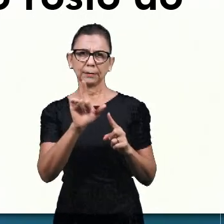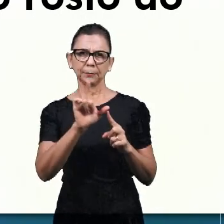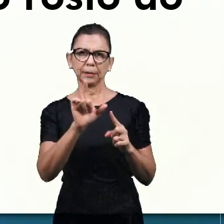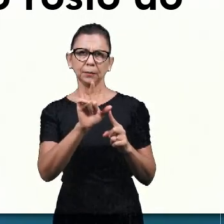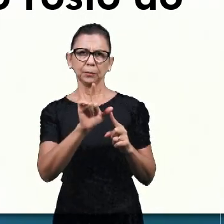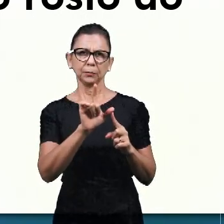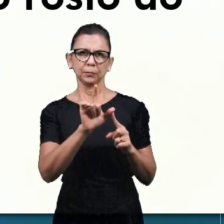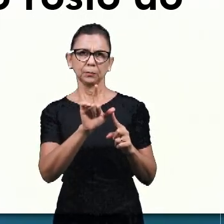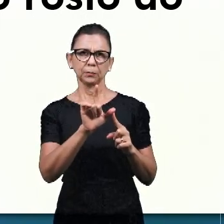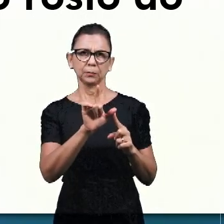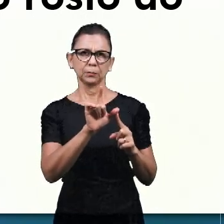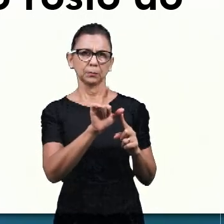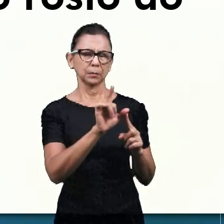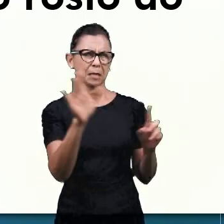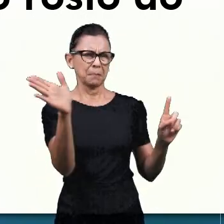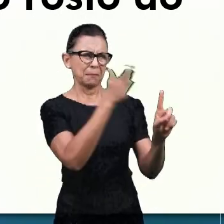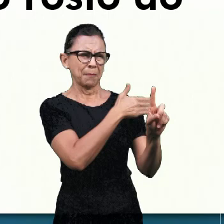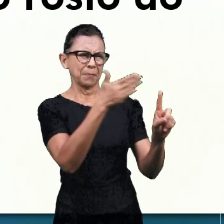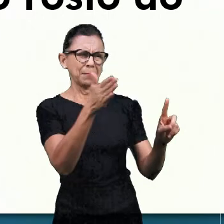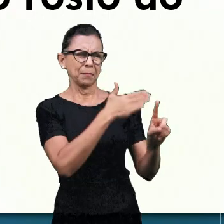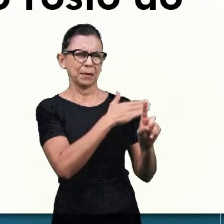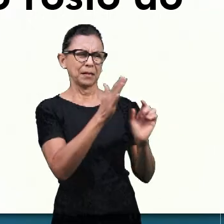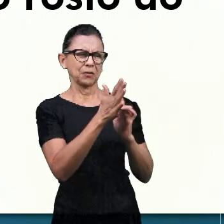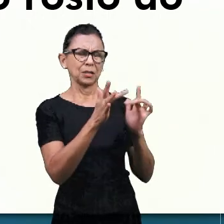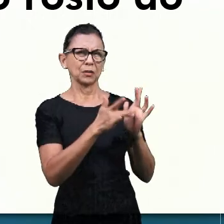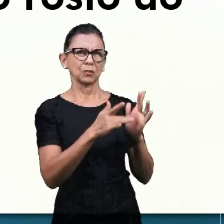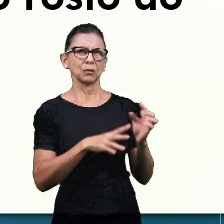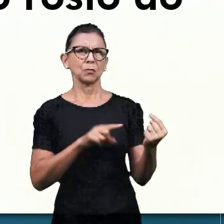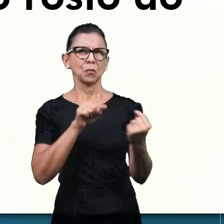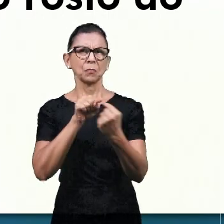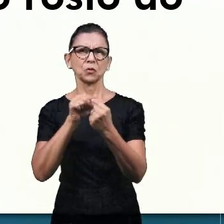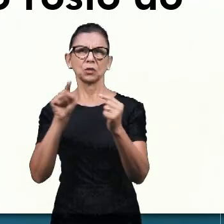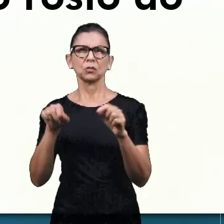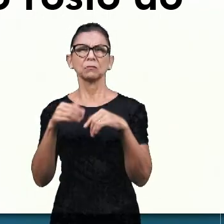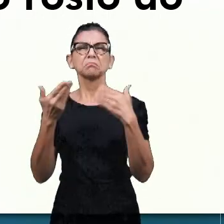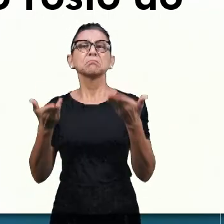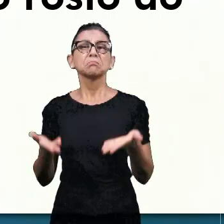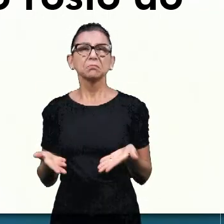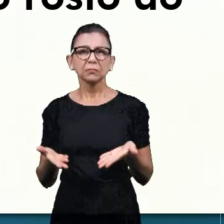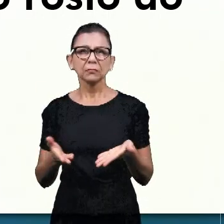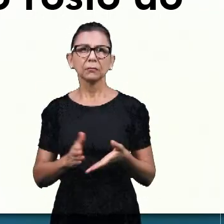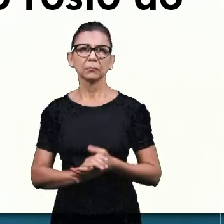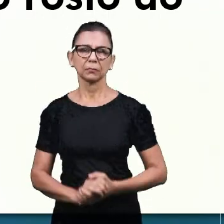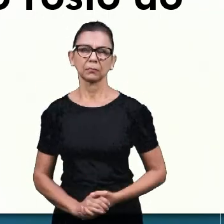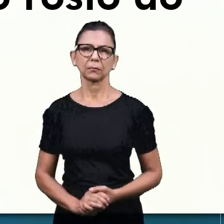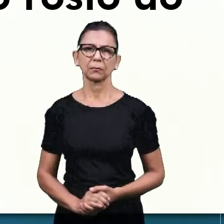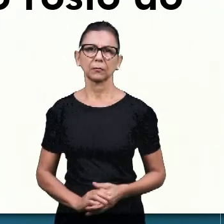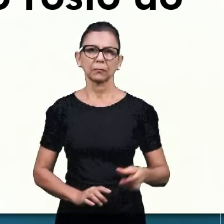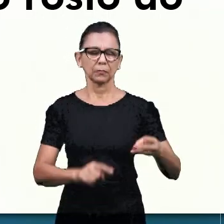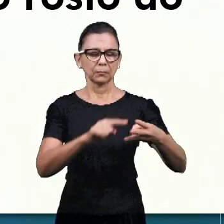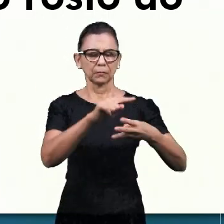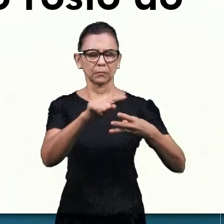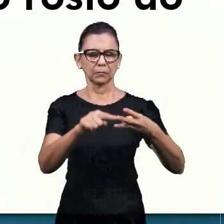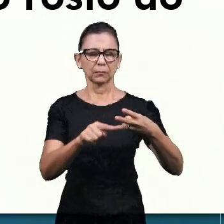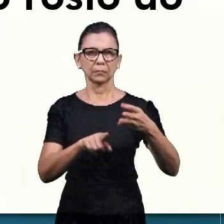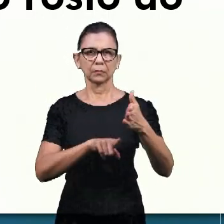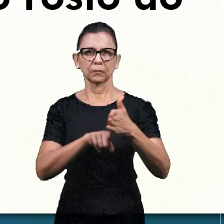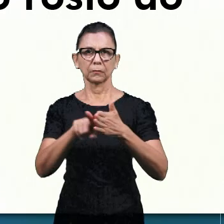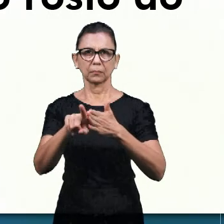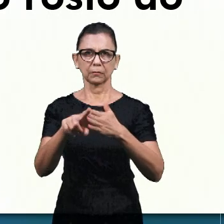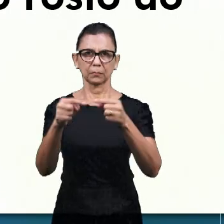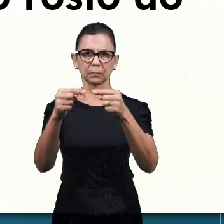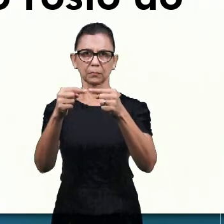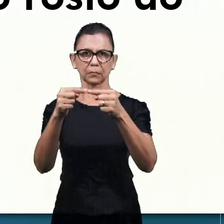Jésus? Donc, voici les questions, 3 questions liées à ce moment où le Seigneur